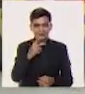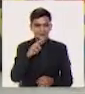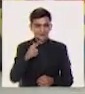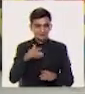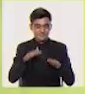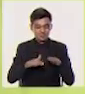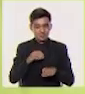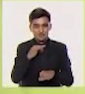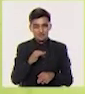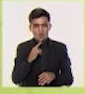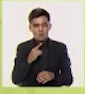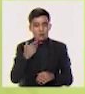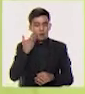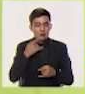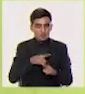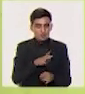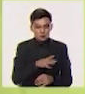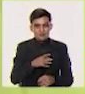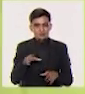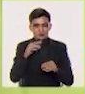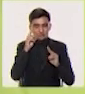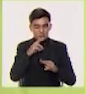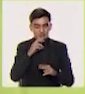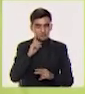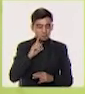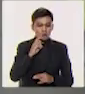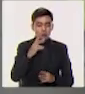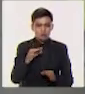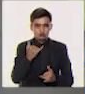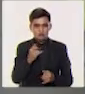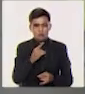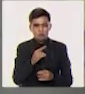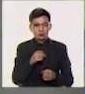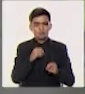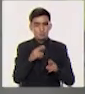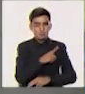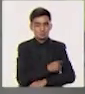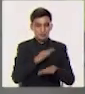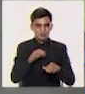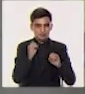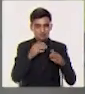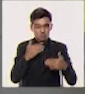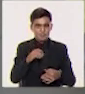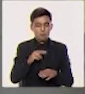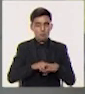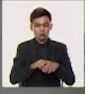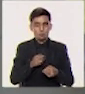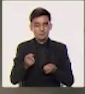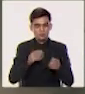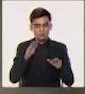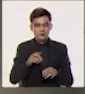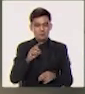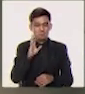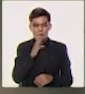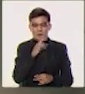жуық. Нәрестенің қашан, қалай туған әзірге белгісіз. Бала қазір жансақтау бөлімінде жатыр. Ал полиция басқармасы сәбиін далада